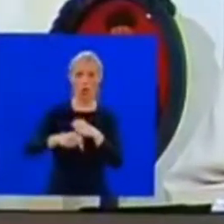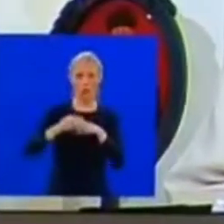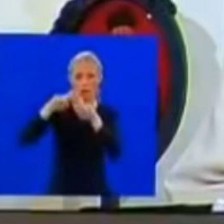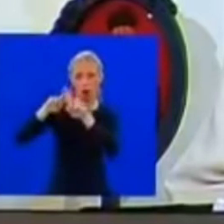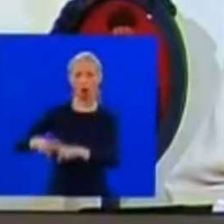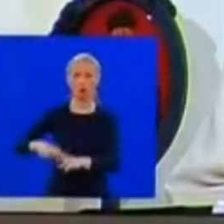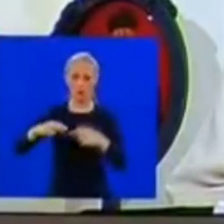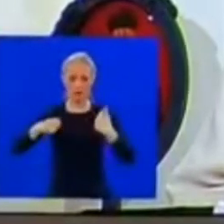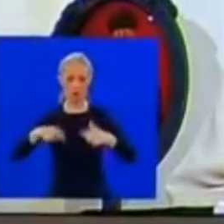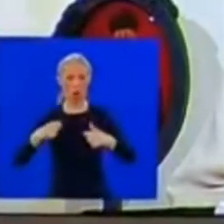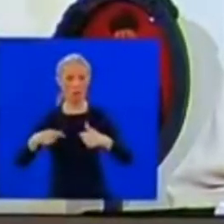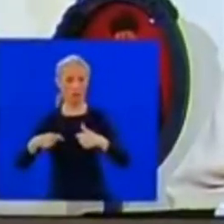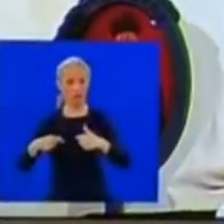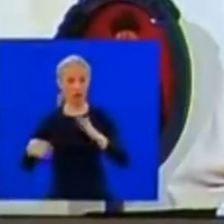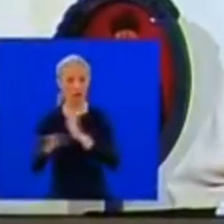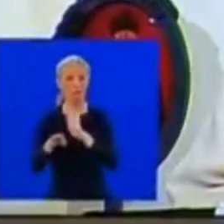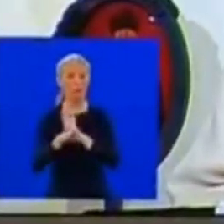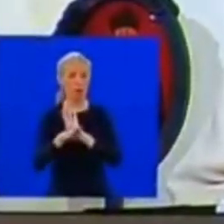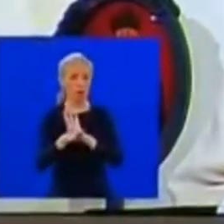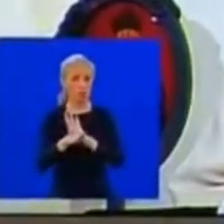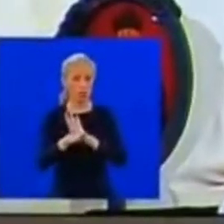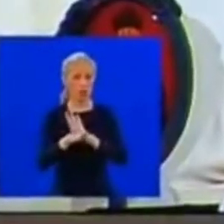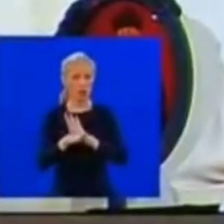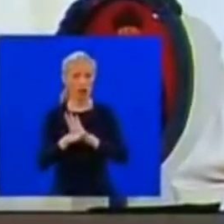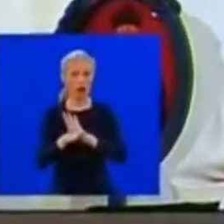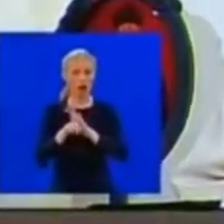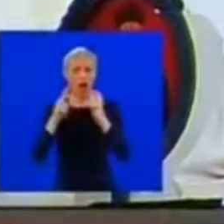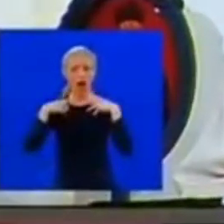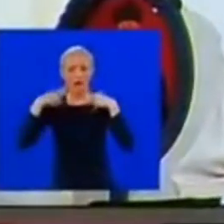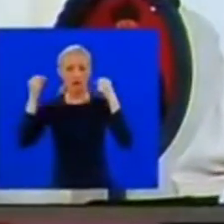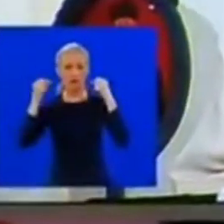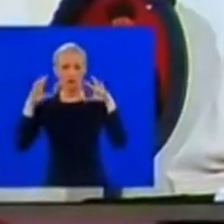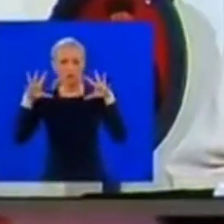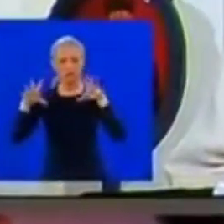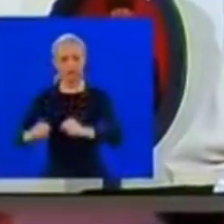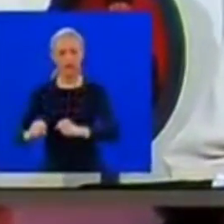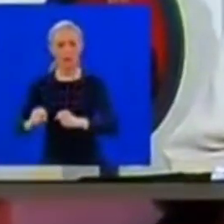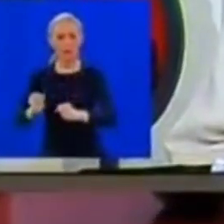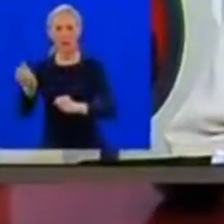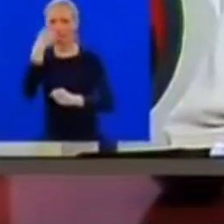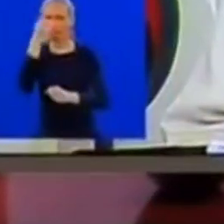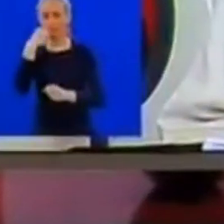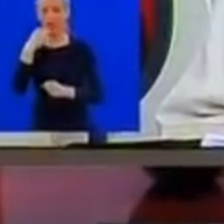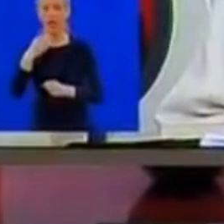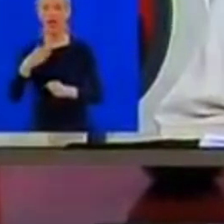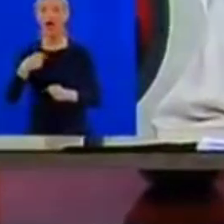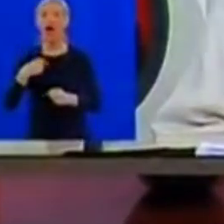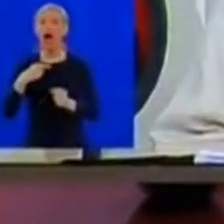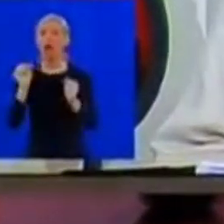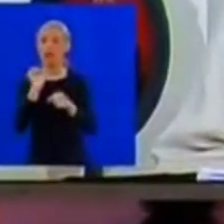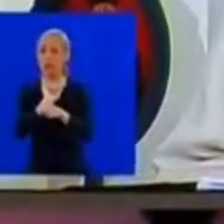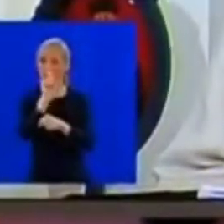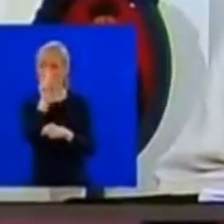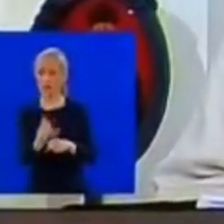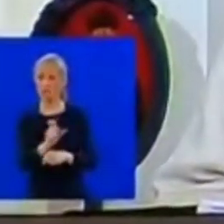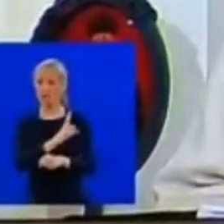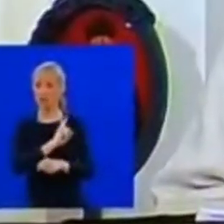ostavlja ovce i bježi, a vuk ih grabi i razgoni. Najamnik je i nije mu do